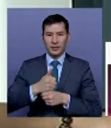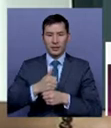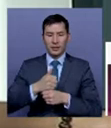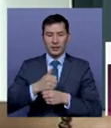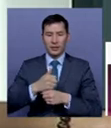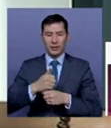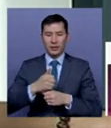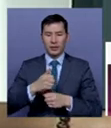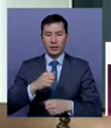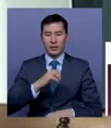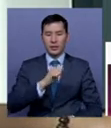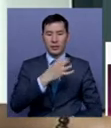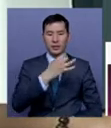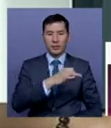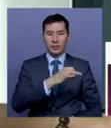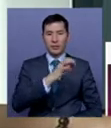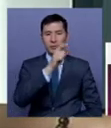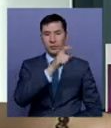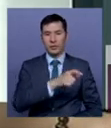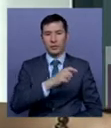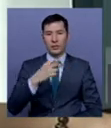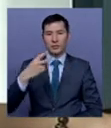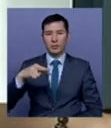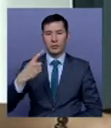Абай және 21-ші ғасырда деген